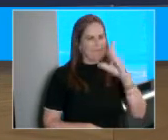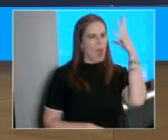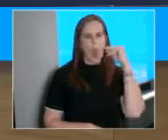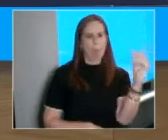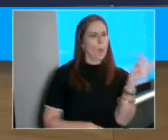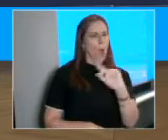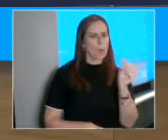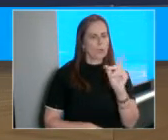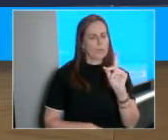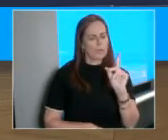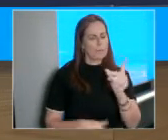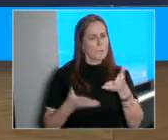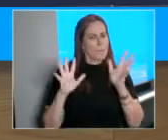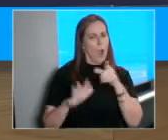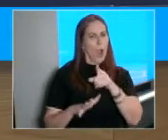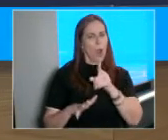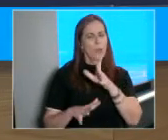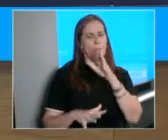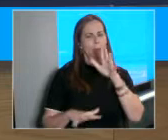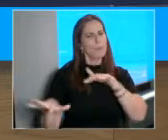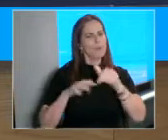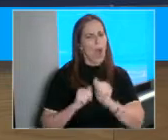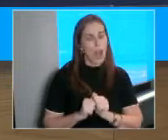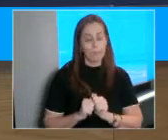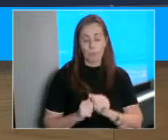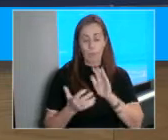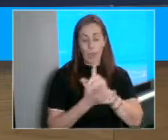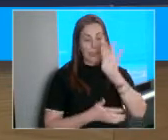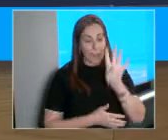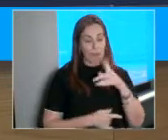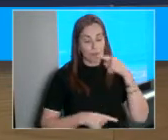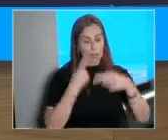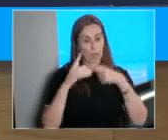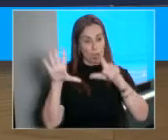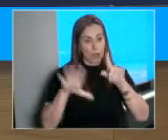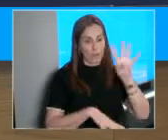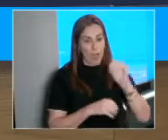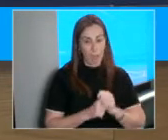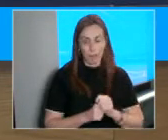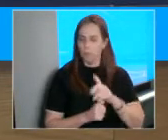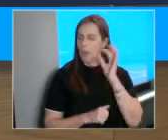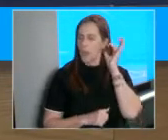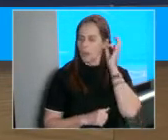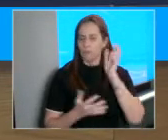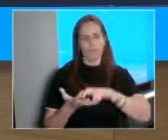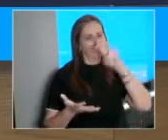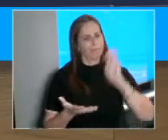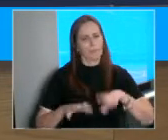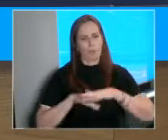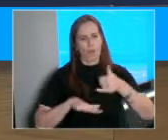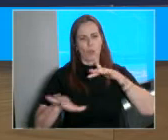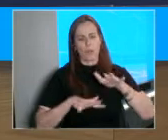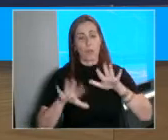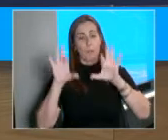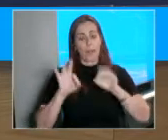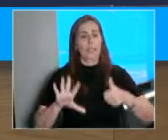רצון גדל והולך גם מהדרג המדיני. ב-11 באפריל 1974 התפטרה מאיר מראשות הממשלה